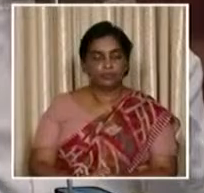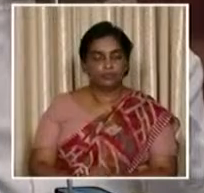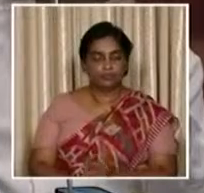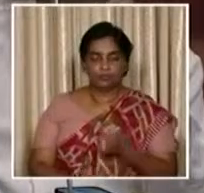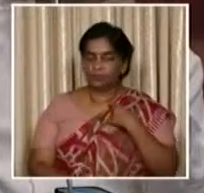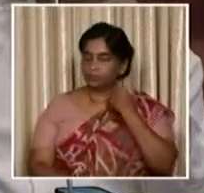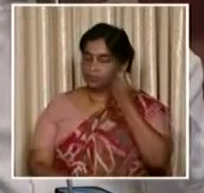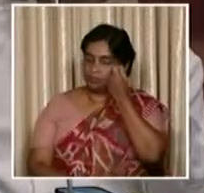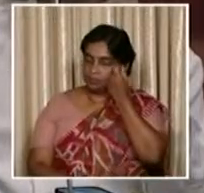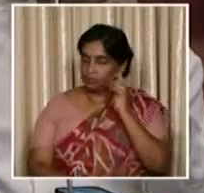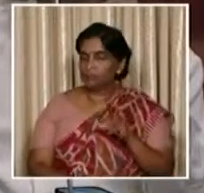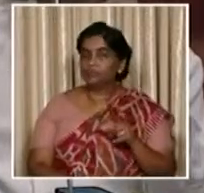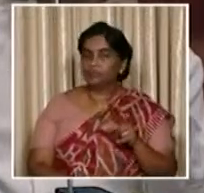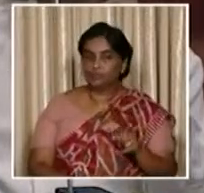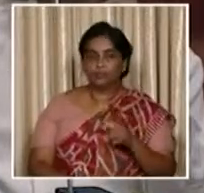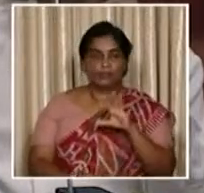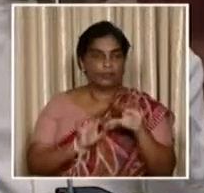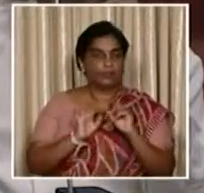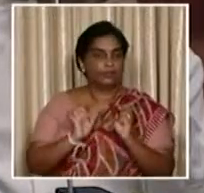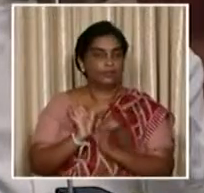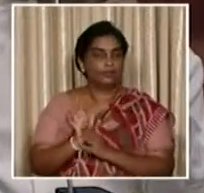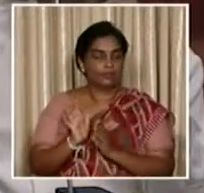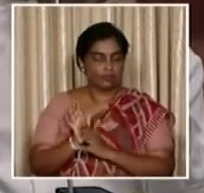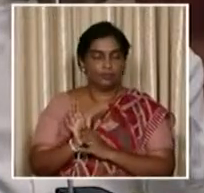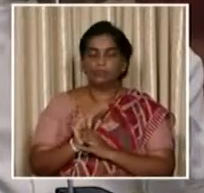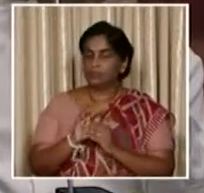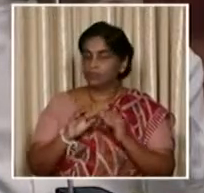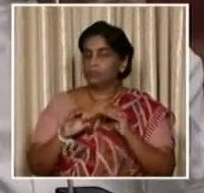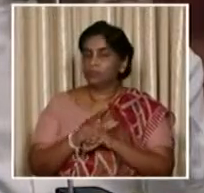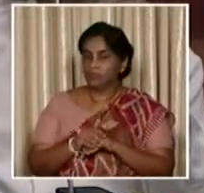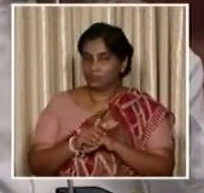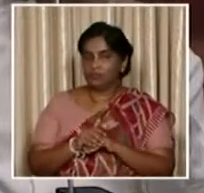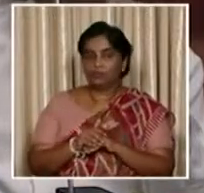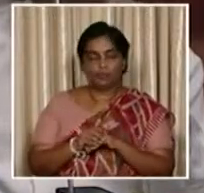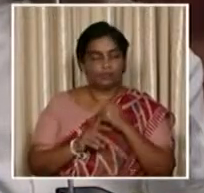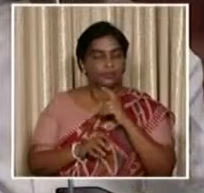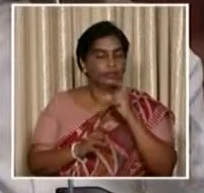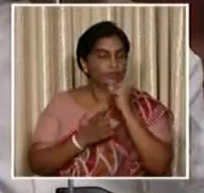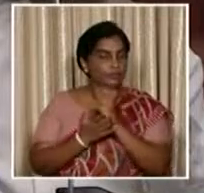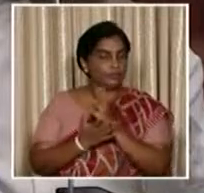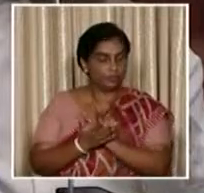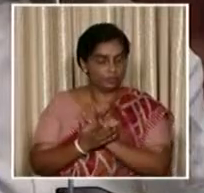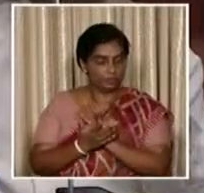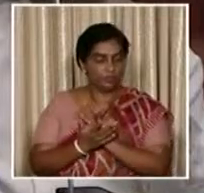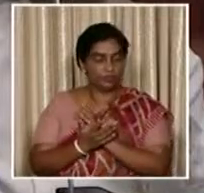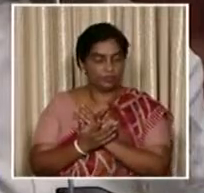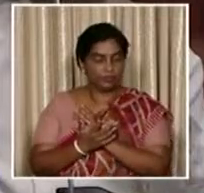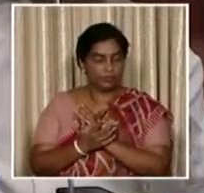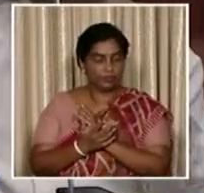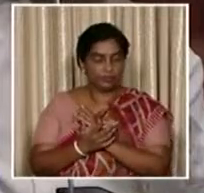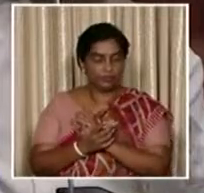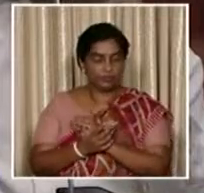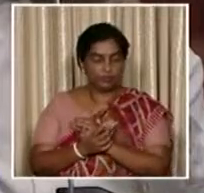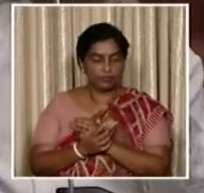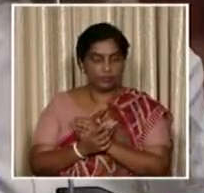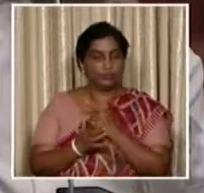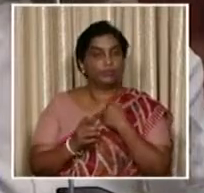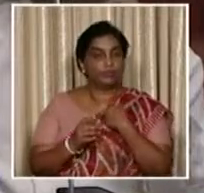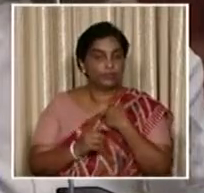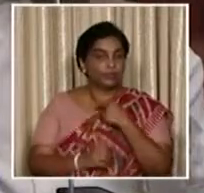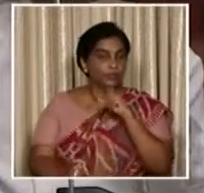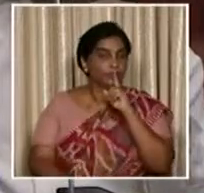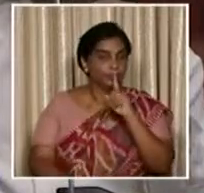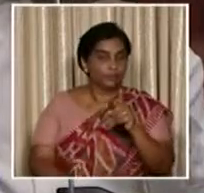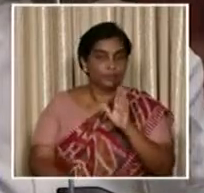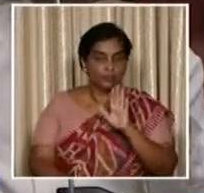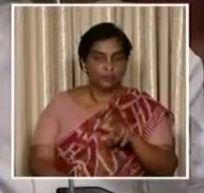kata batuna terim kaya sabah patkaran kila biasa සභාවක් ගැන මම හුදුවට